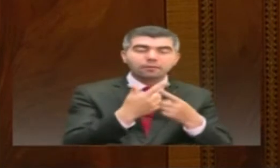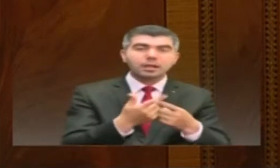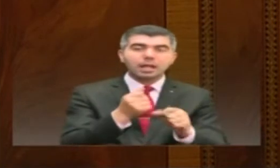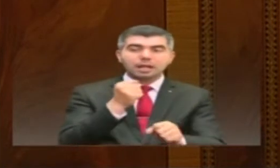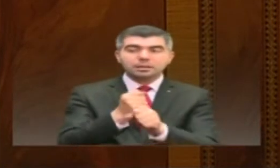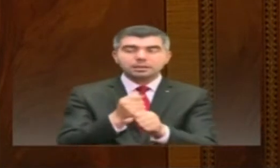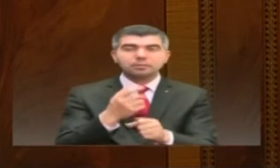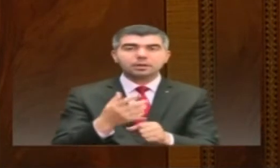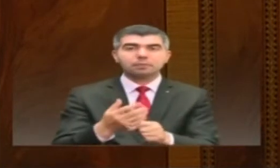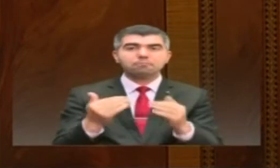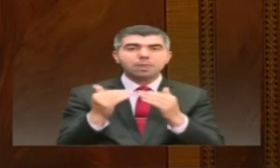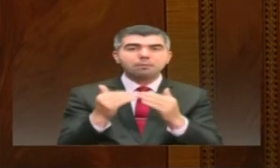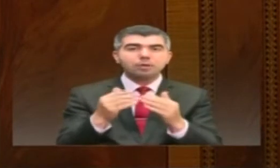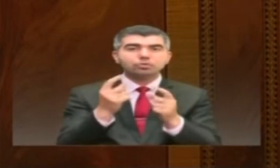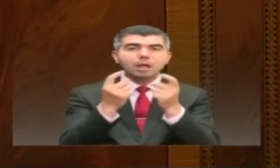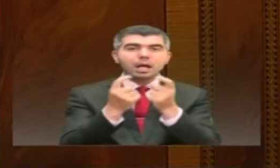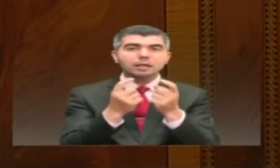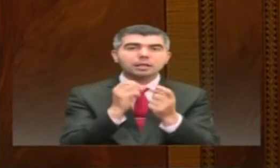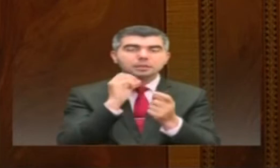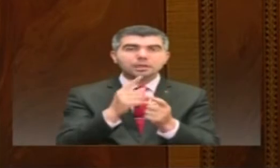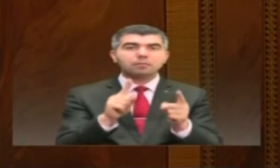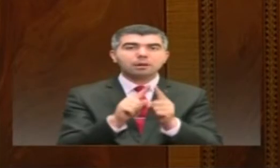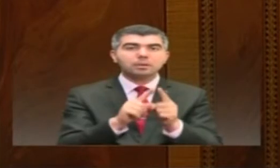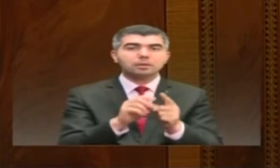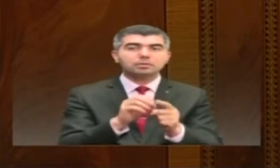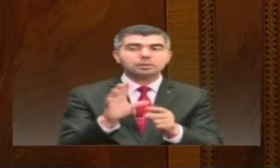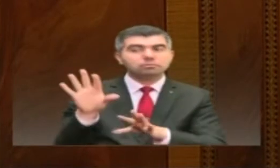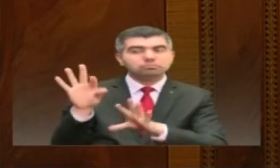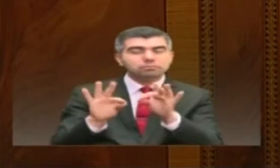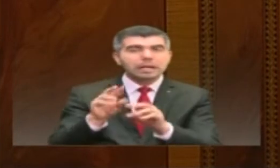تقريبا نخرجوا هذه الاستراتيجية، ما غادي نطولوش فيها أو